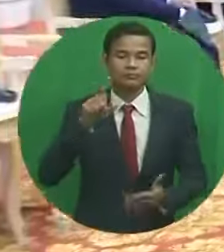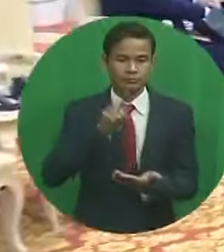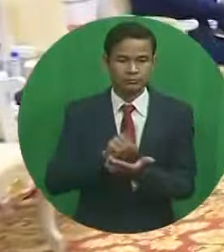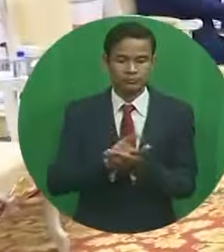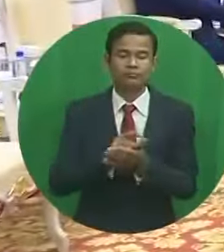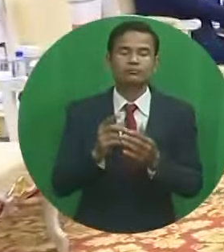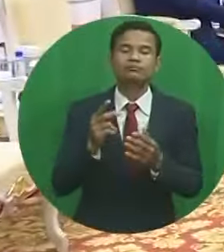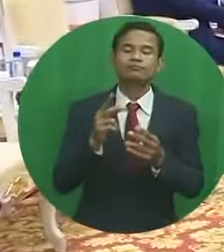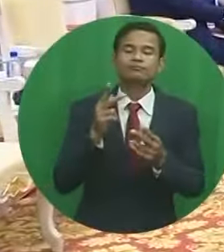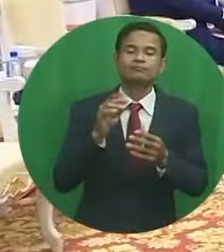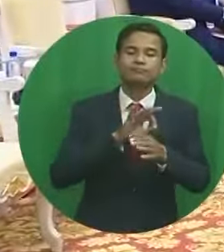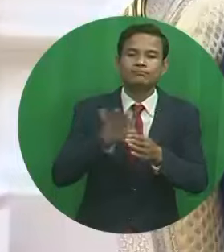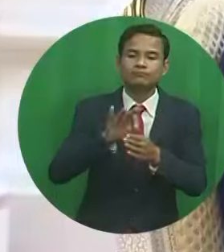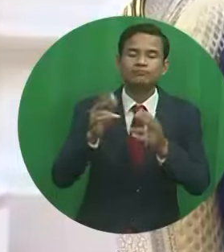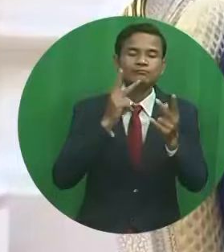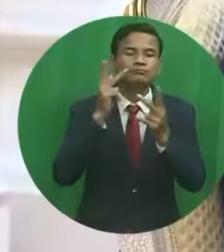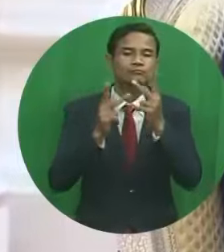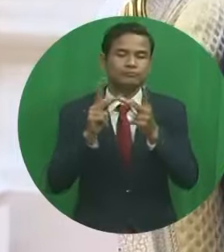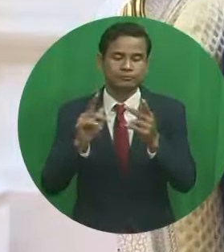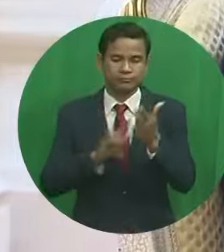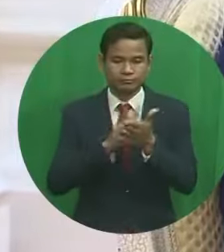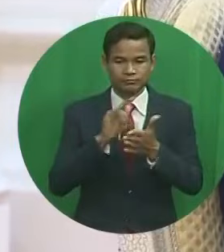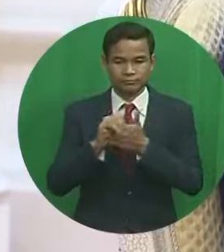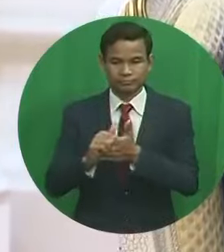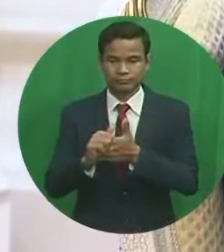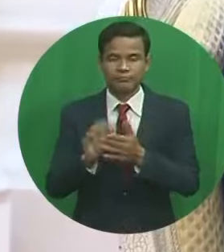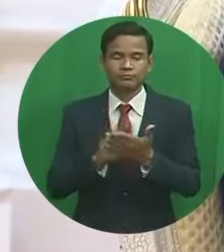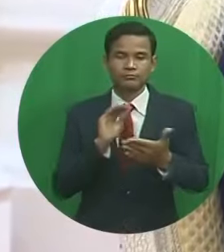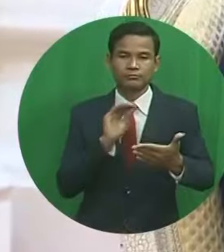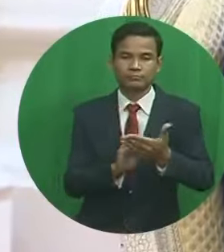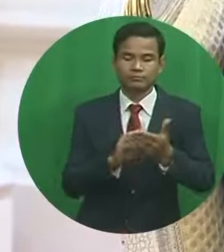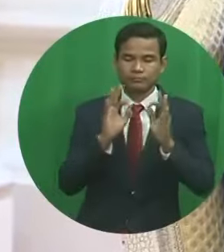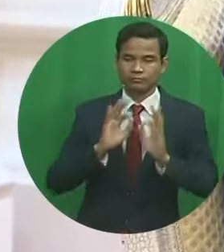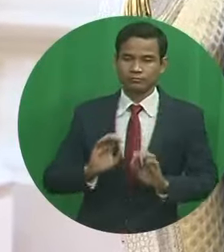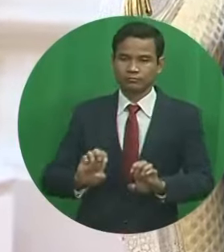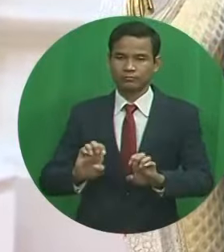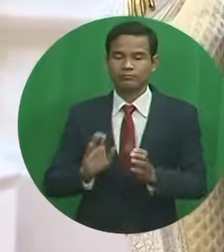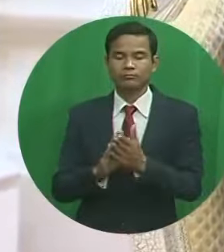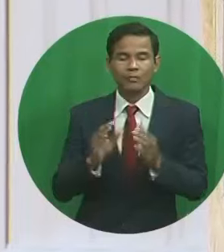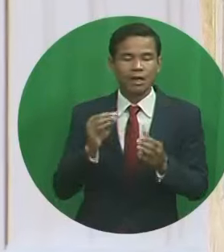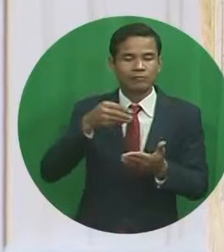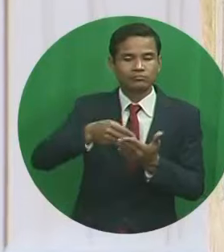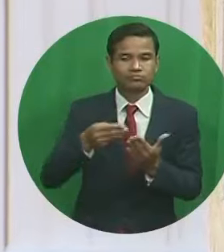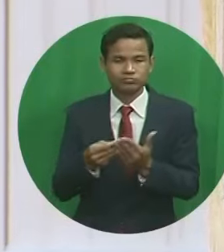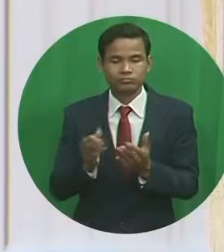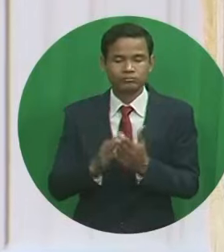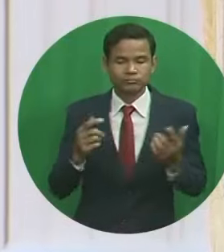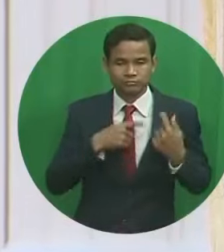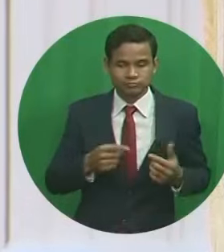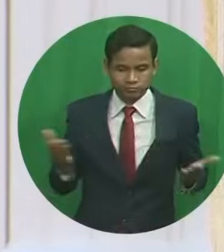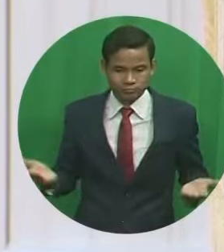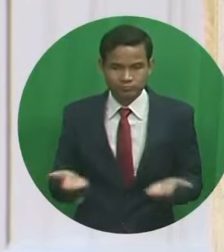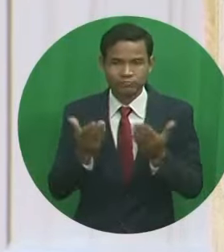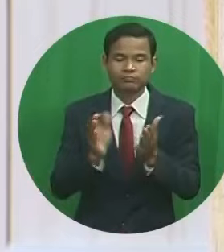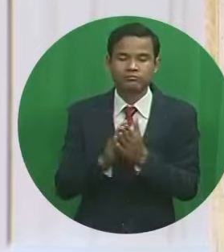ស័យទេសចរដោយរាជរដ្ឋាភិបាលបានដាក់ចេញនូវវិធានការជាកញ្ចប់ដើម្បីលើកទឹកចិត្តនិងលើកកម្ពស់វិស័យទេសចរ